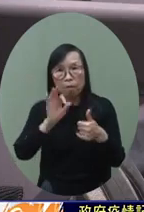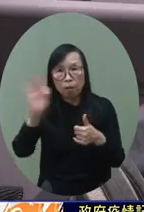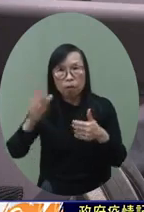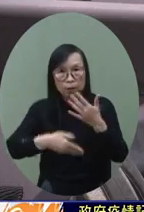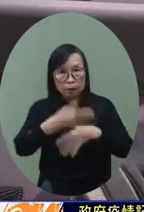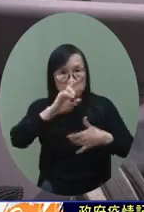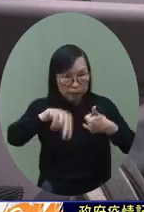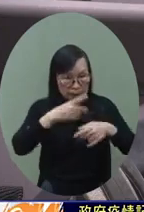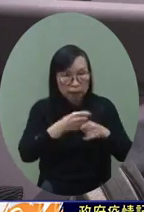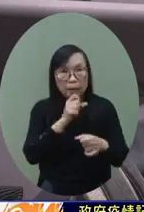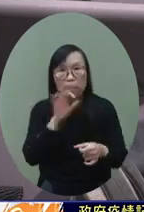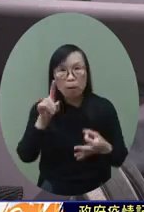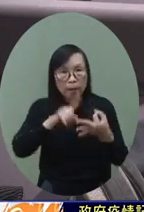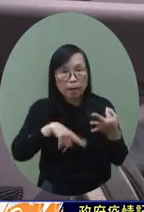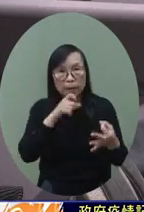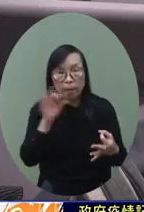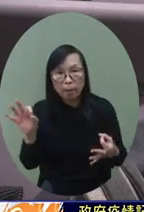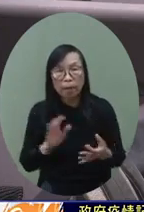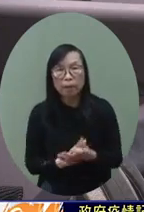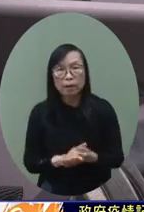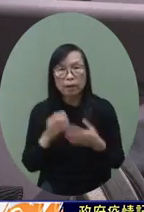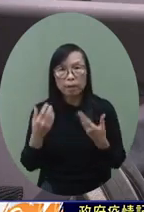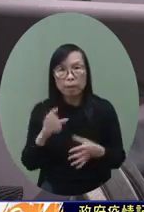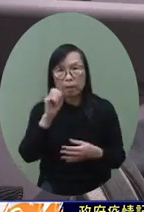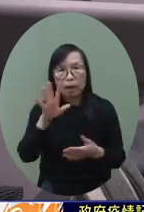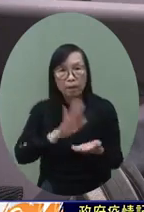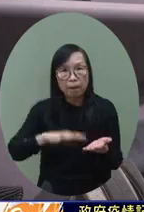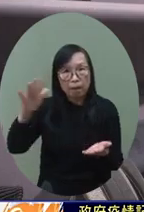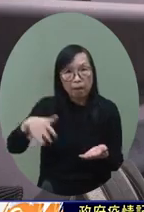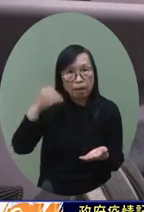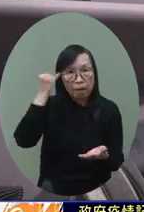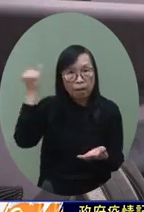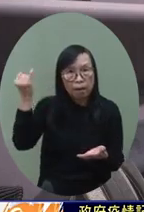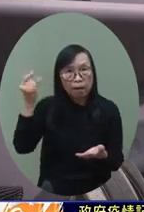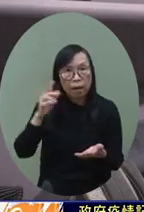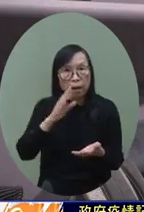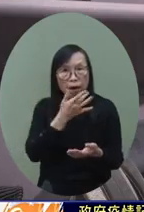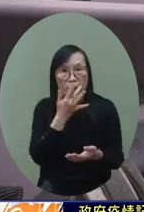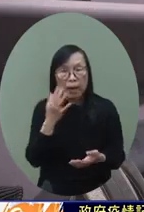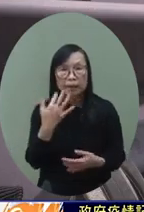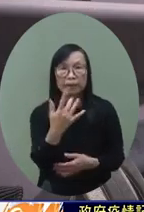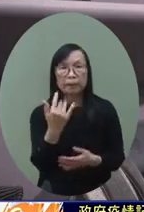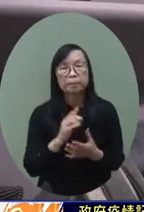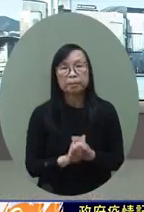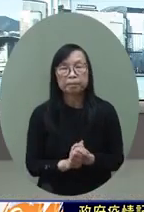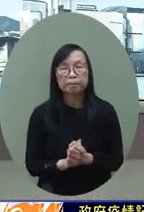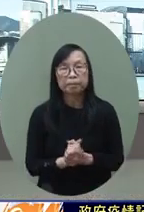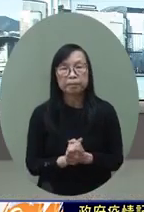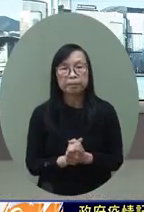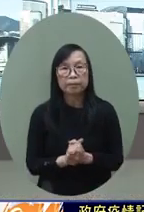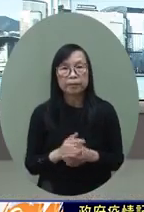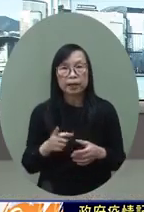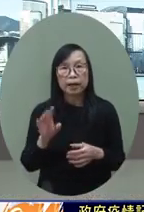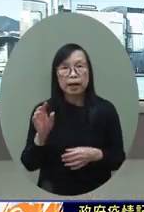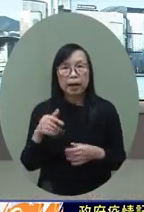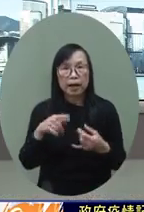檢測嘅咧？有冇佢哋個名？同埋之後想問下今日源頭未不明個案嘅 case number 唔該。 先請徐醫